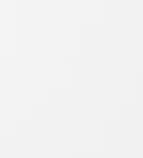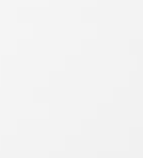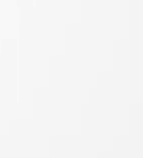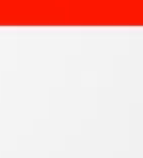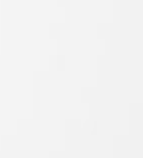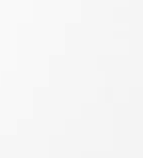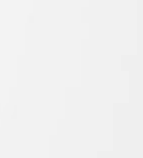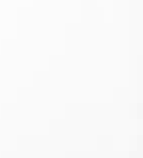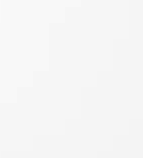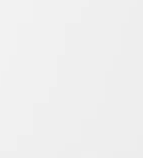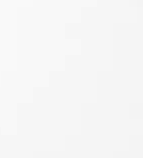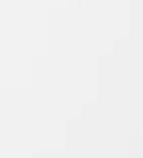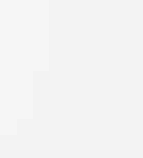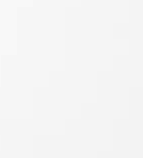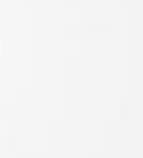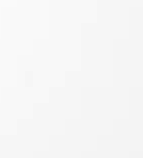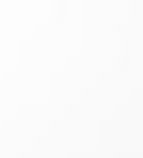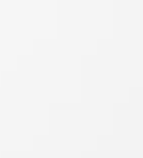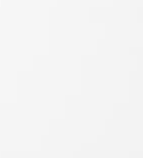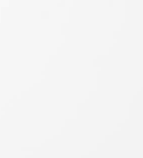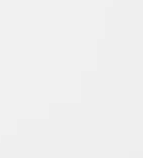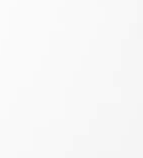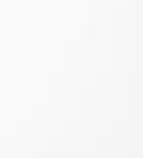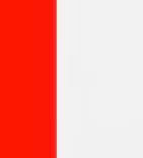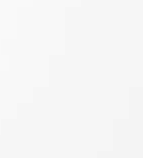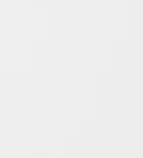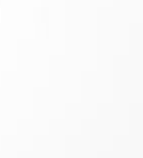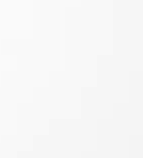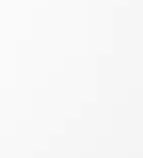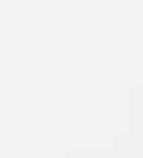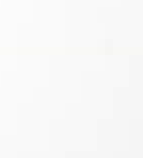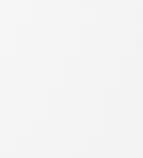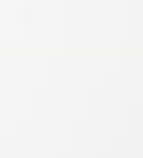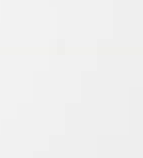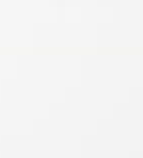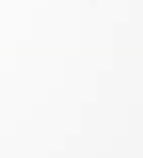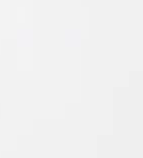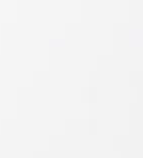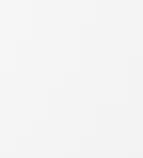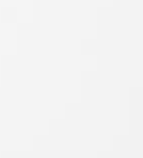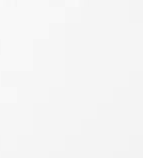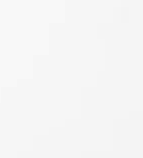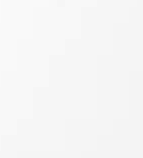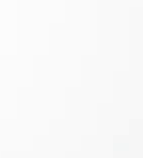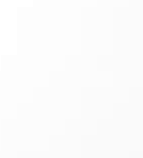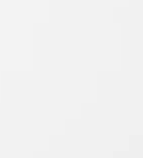าม Subscribe Like Share เพื่อเป็นกำลังใจให้คนทำคลิปกดกระดิ่งเพื่อจะไม่พลาดทุก